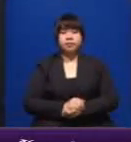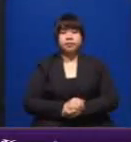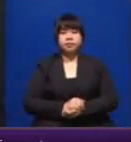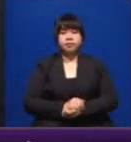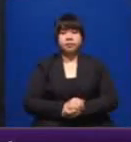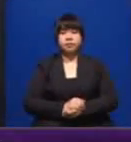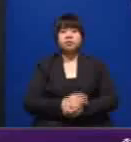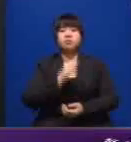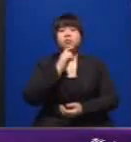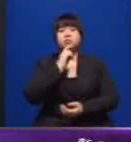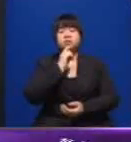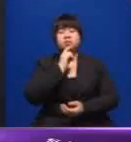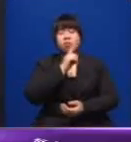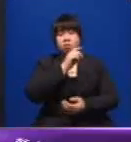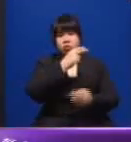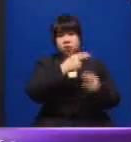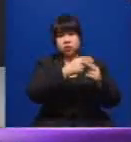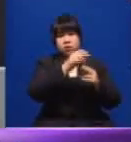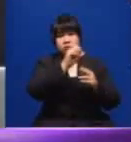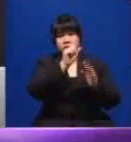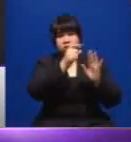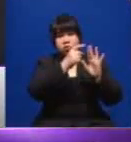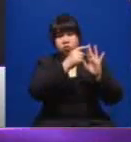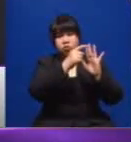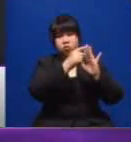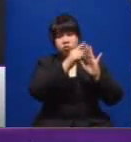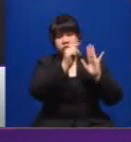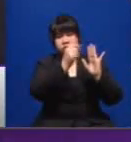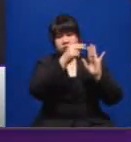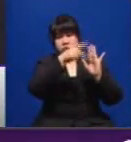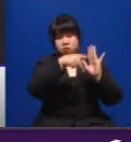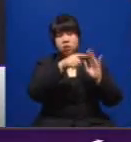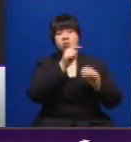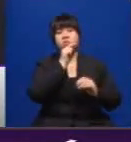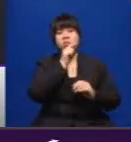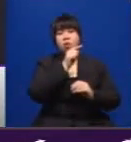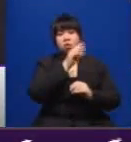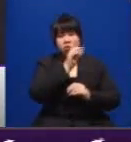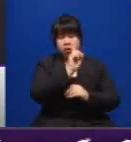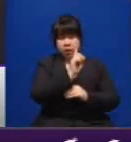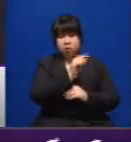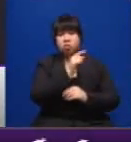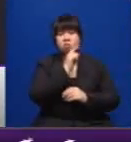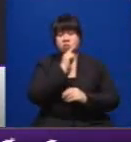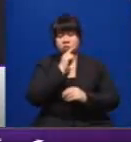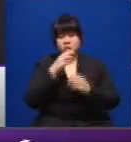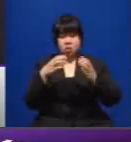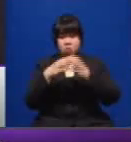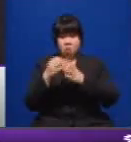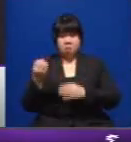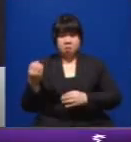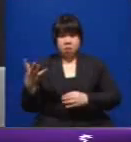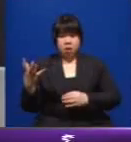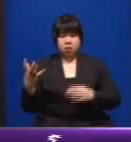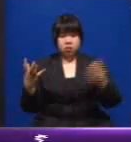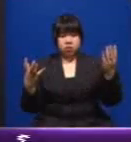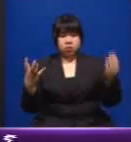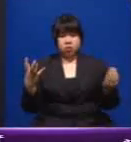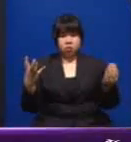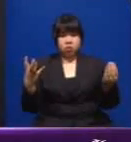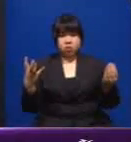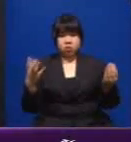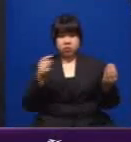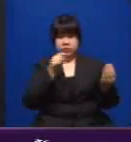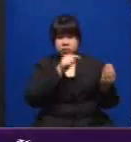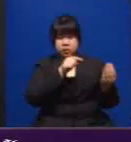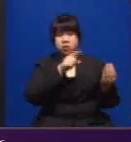ำนันสุเทพที่บอกว่าถ้ามีม็อบคนอื่นเนี่ยเขามากกว่ากำนันจะยอมมึงเตรียม